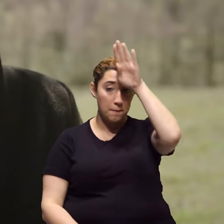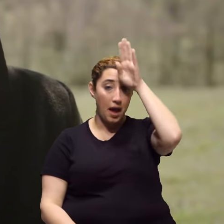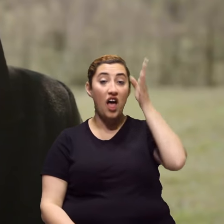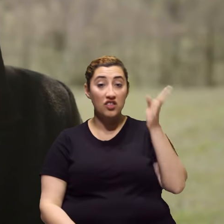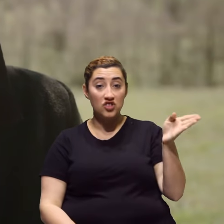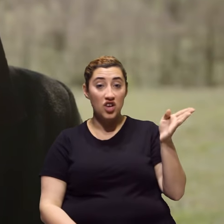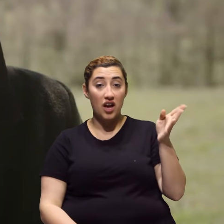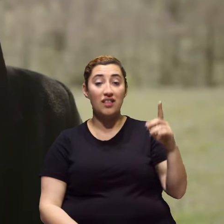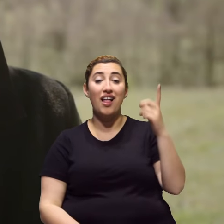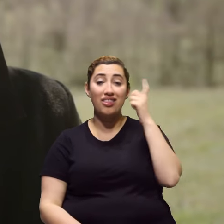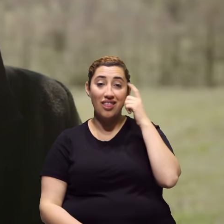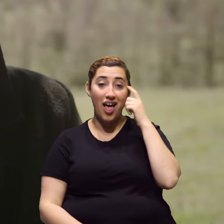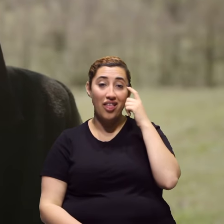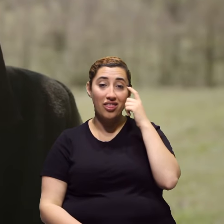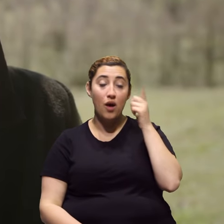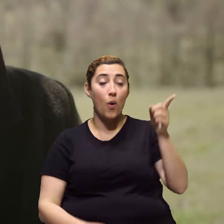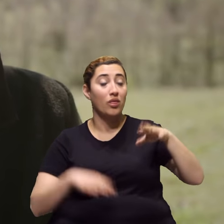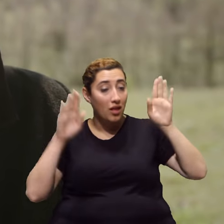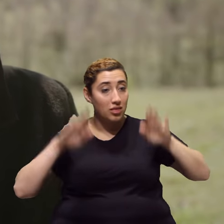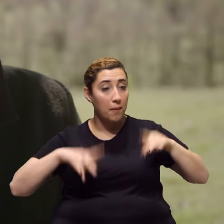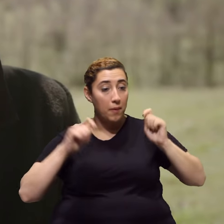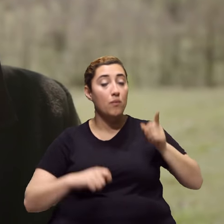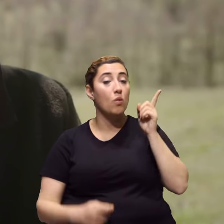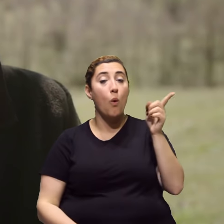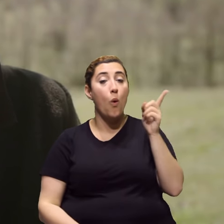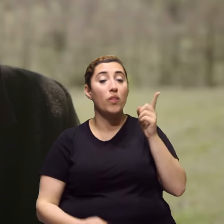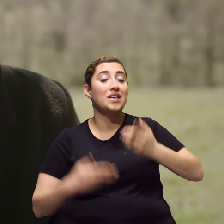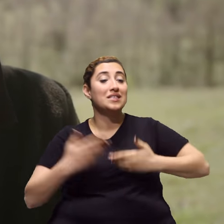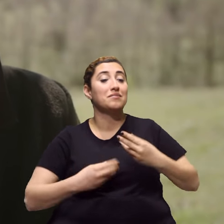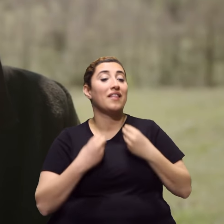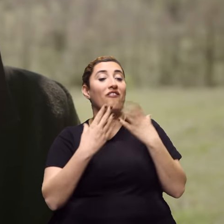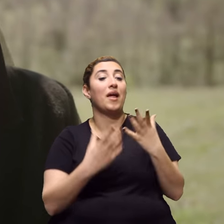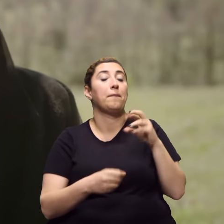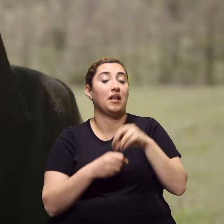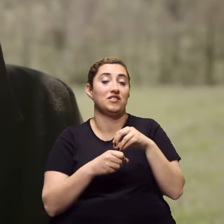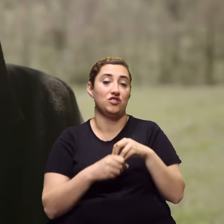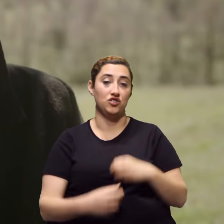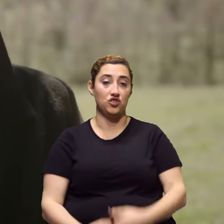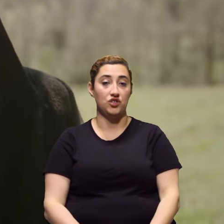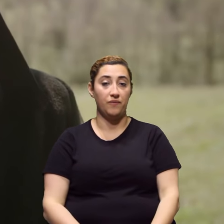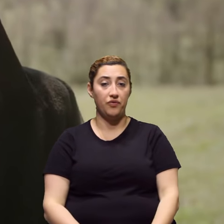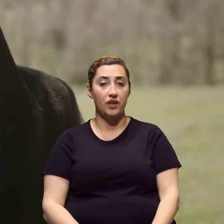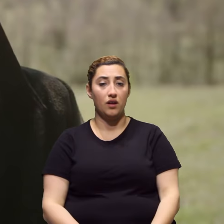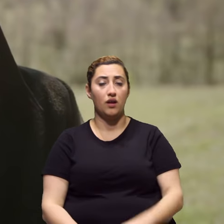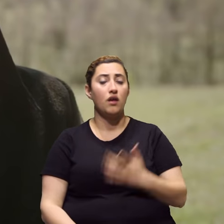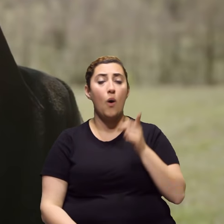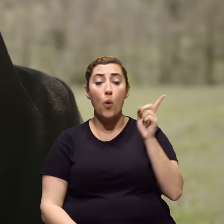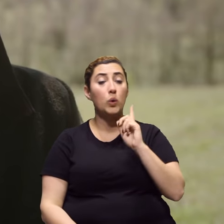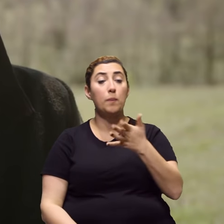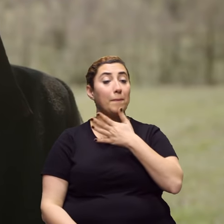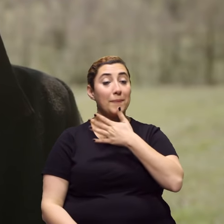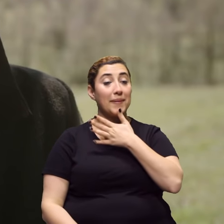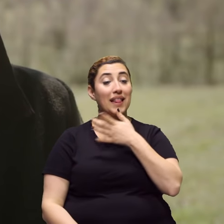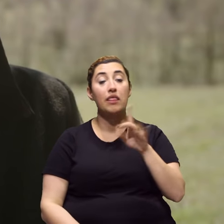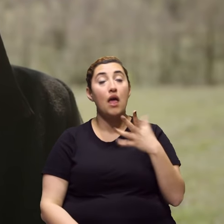Padişahı bile tanıya, ona tapa, ona kul ola dey. Ya onu bilen